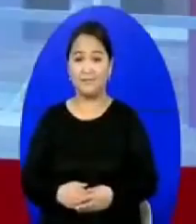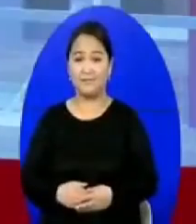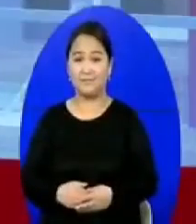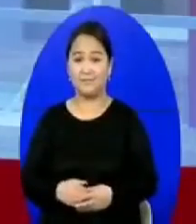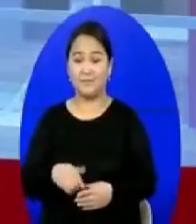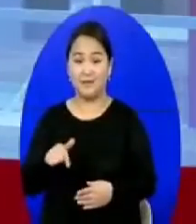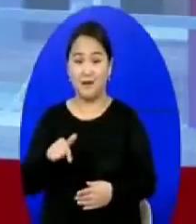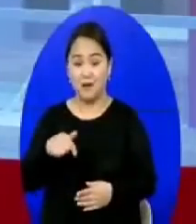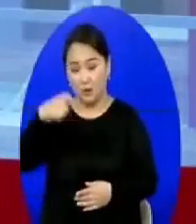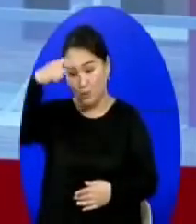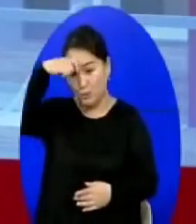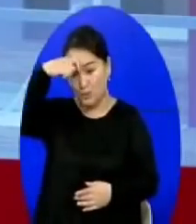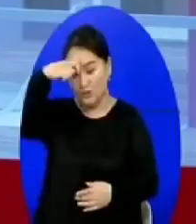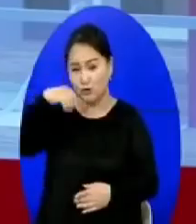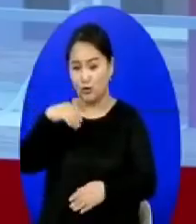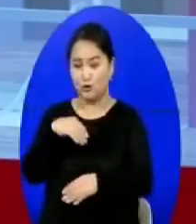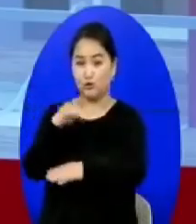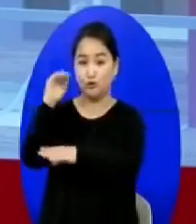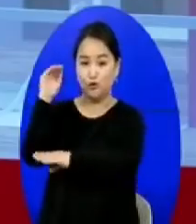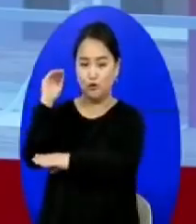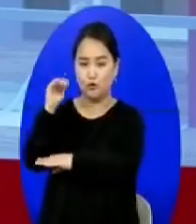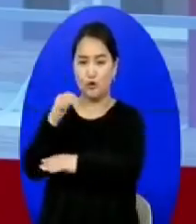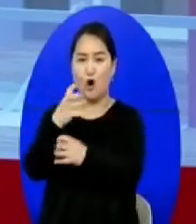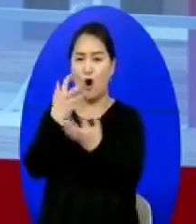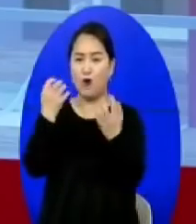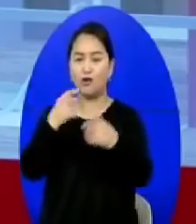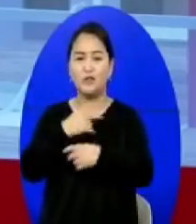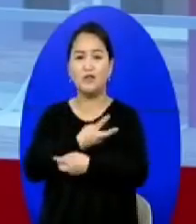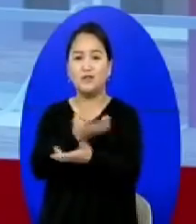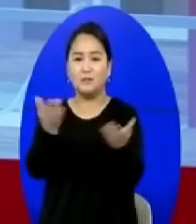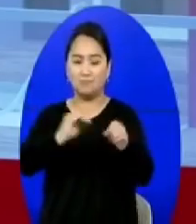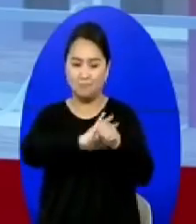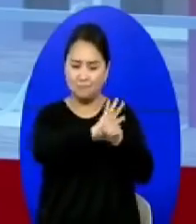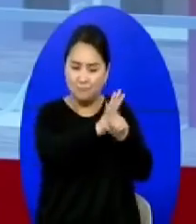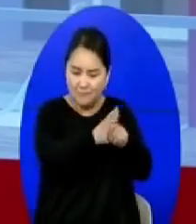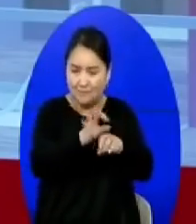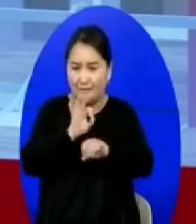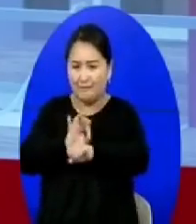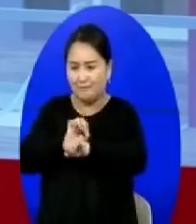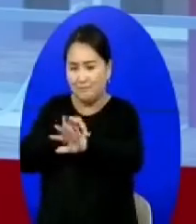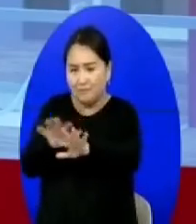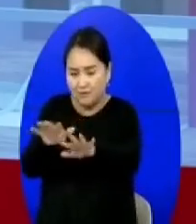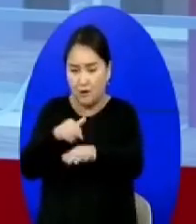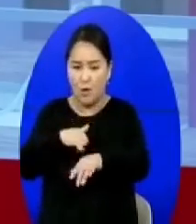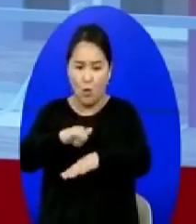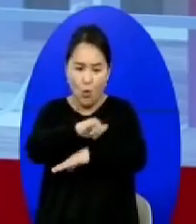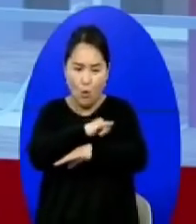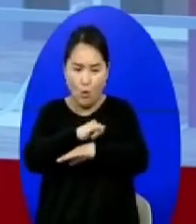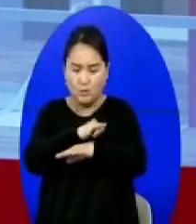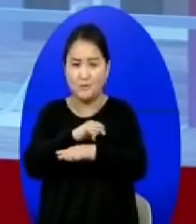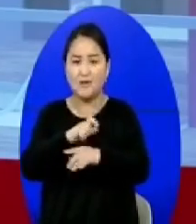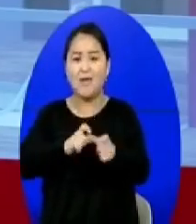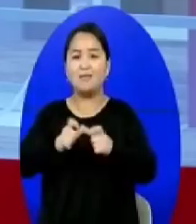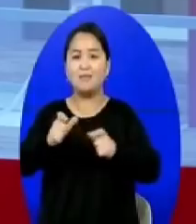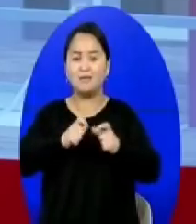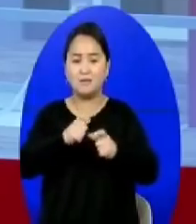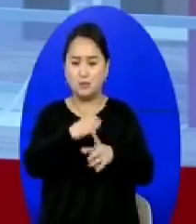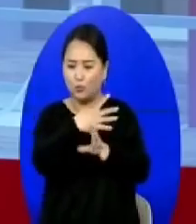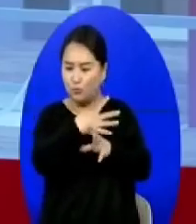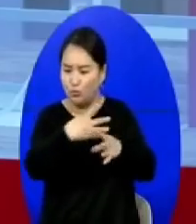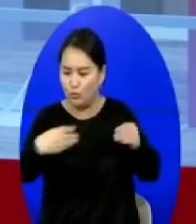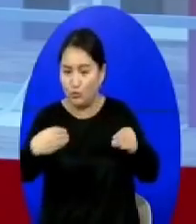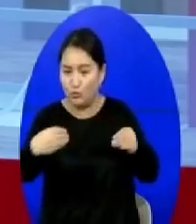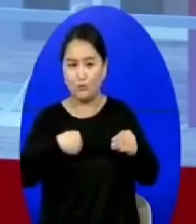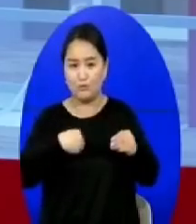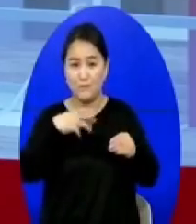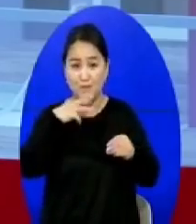За энэ хүн өнөөдөр түрээслэгчний төлөөлөл олон нийт тандлаа. Ер нь COVID-19-ийн халдварын улс орнуудын эдийн засагт үзүүлэх нөлөө аль хэдийн мэдрэгдэж эхлээд байгаа. Тэгэхээр